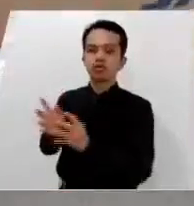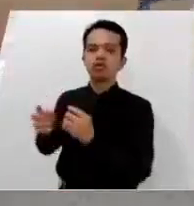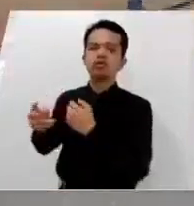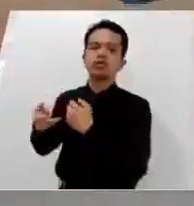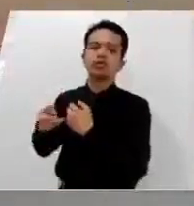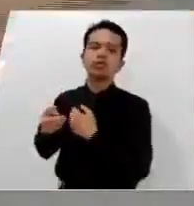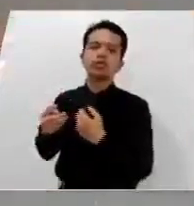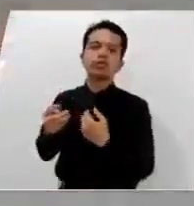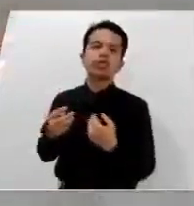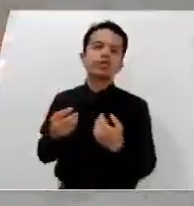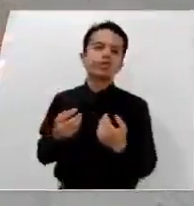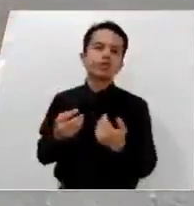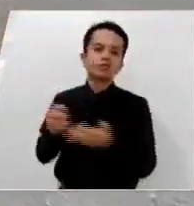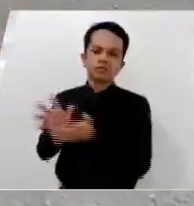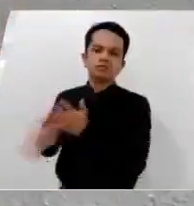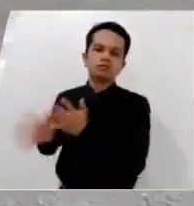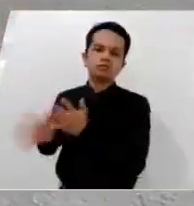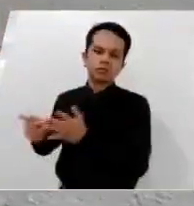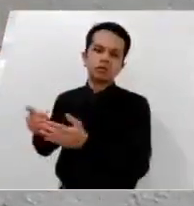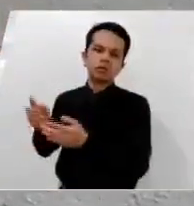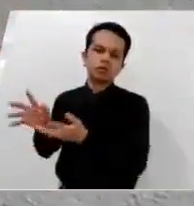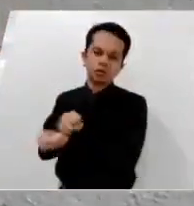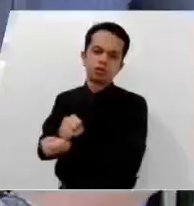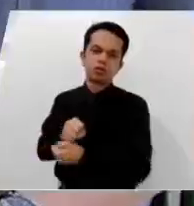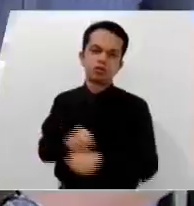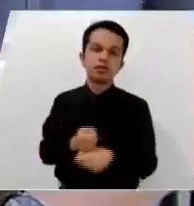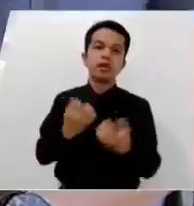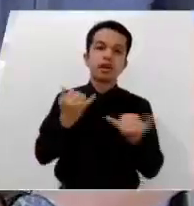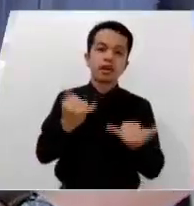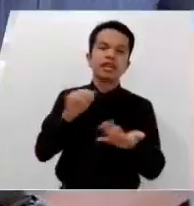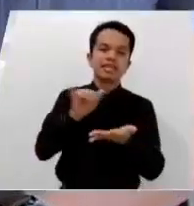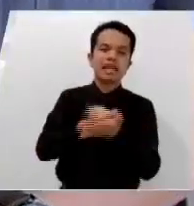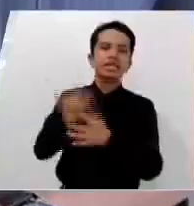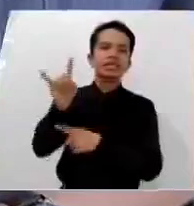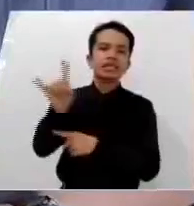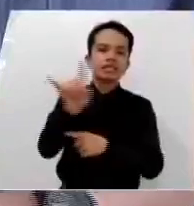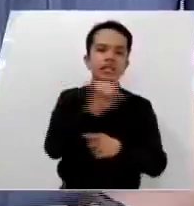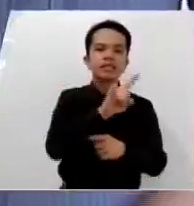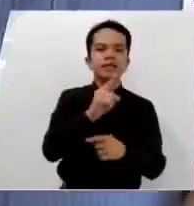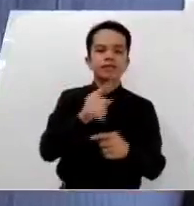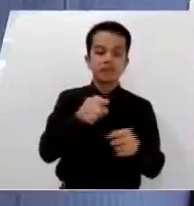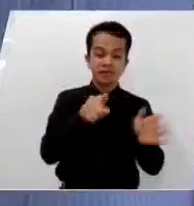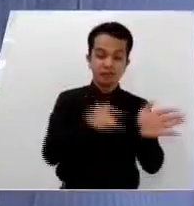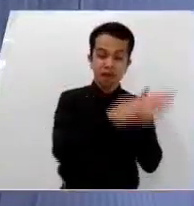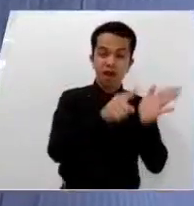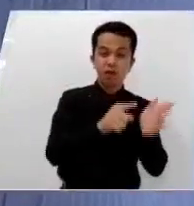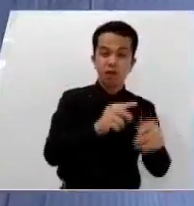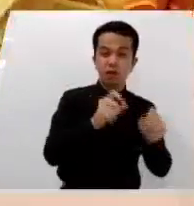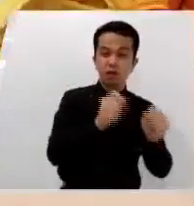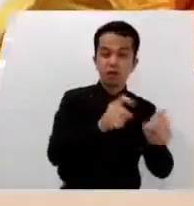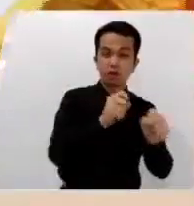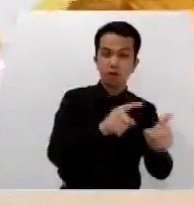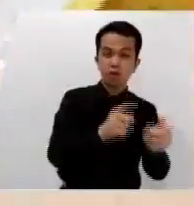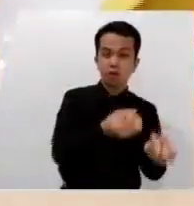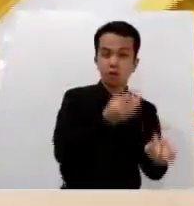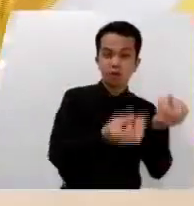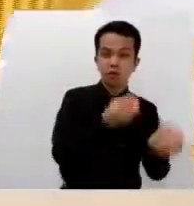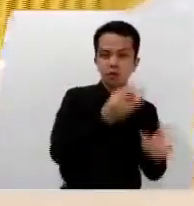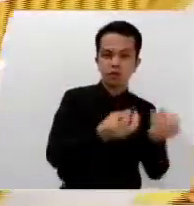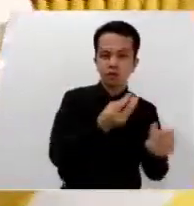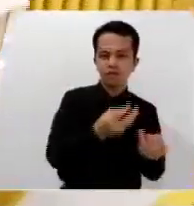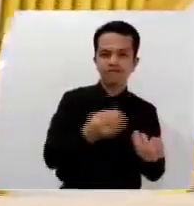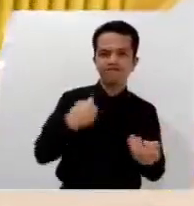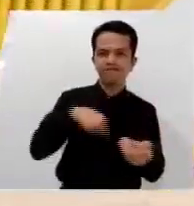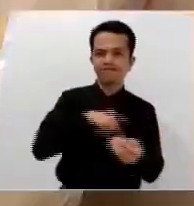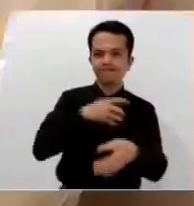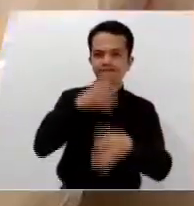Ano na rin to ng ating massive campaign against prohibited firecrackers and pyrotechnics. Dati nang sinabi